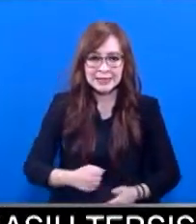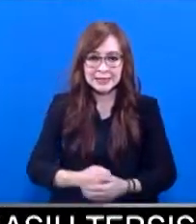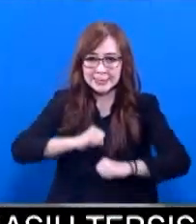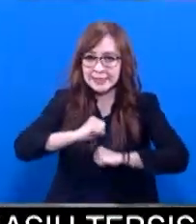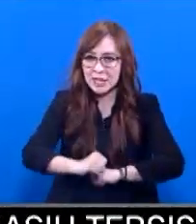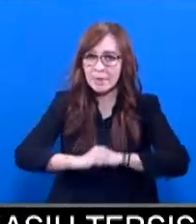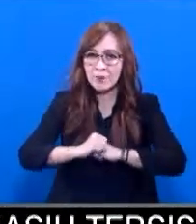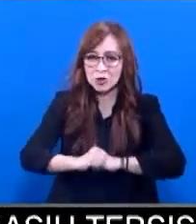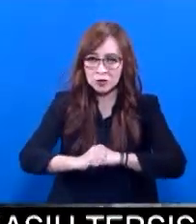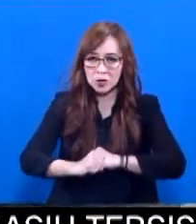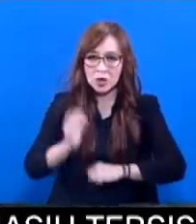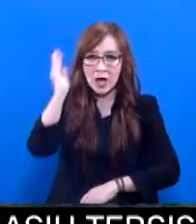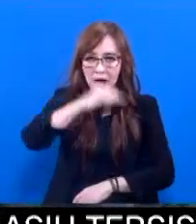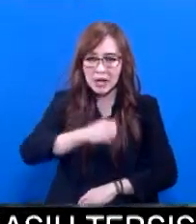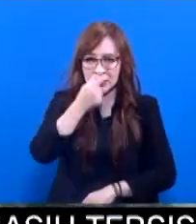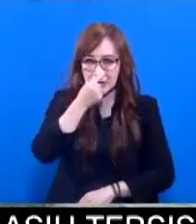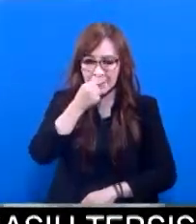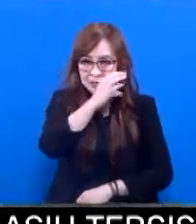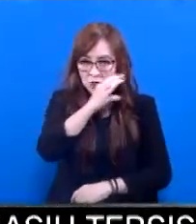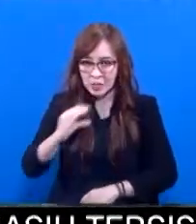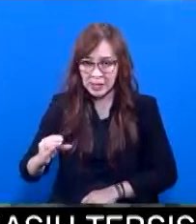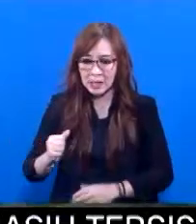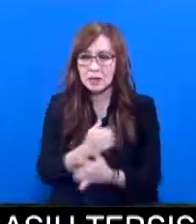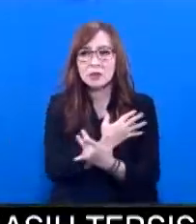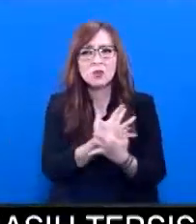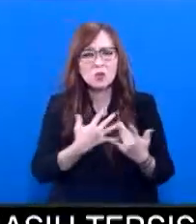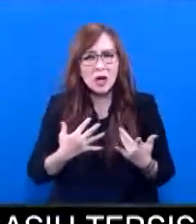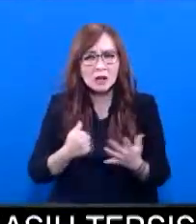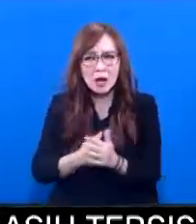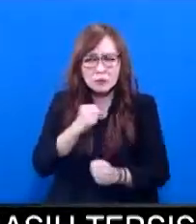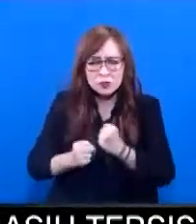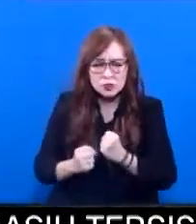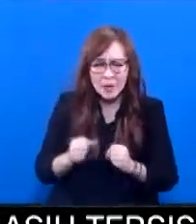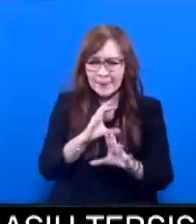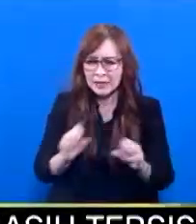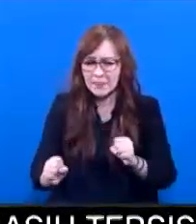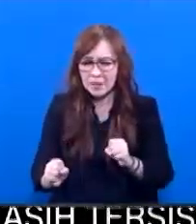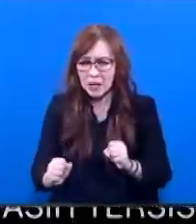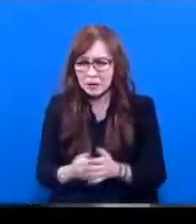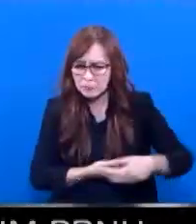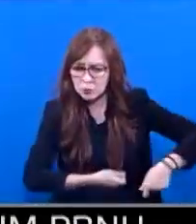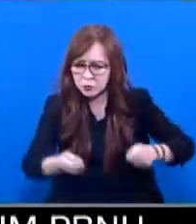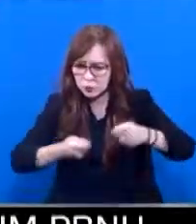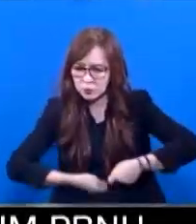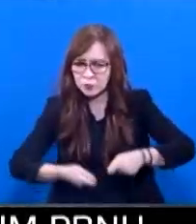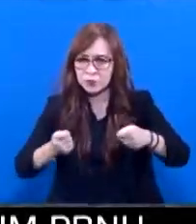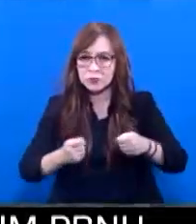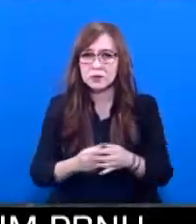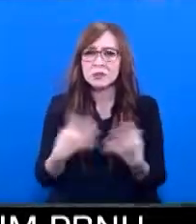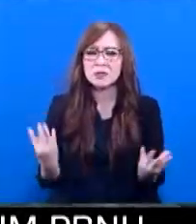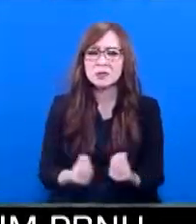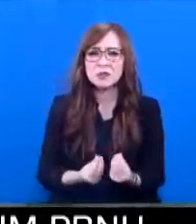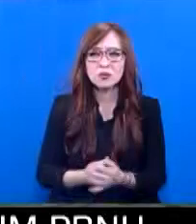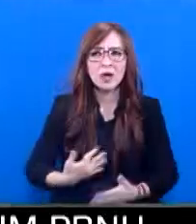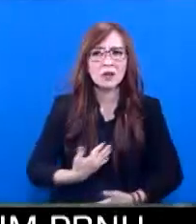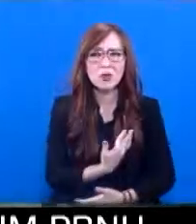Sulawesi Selatan Kamis petang. Warga dan pengguna jalan yang melintas berusaha memadamkan api dengan alat seadanya. Sejumlah korban